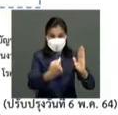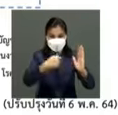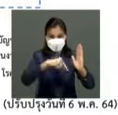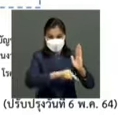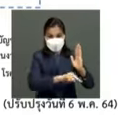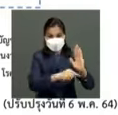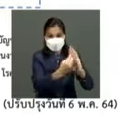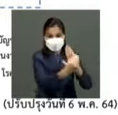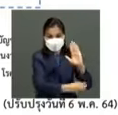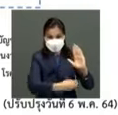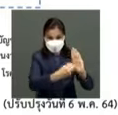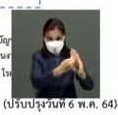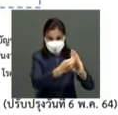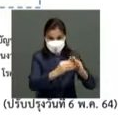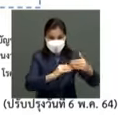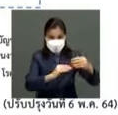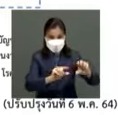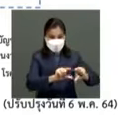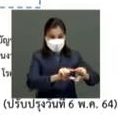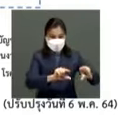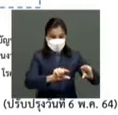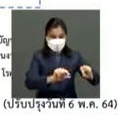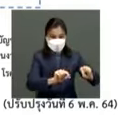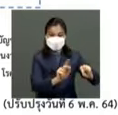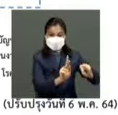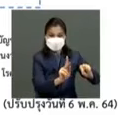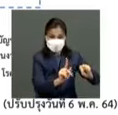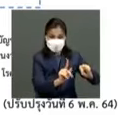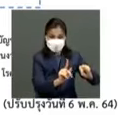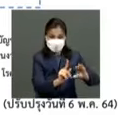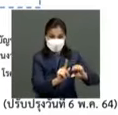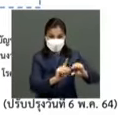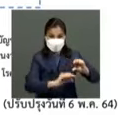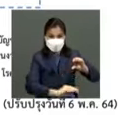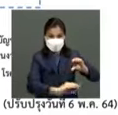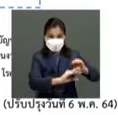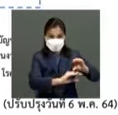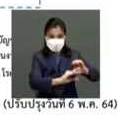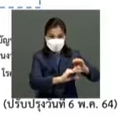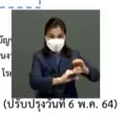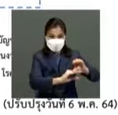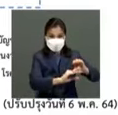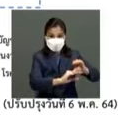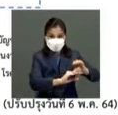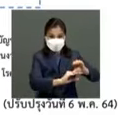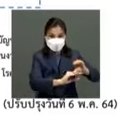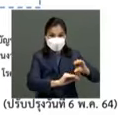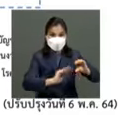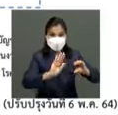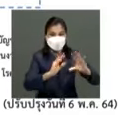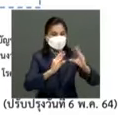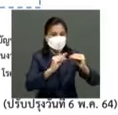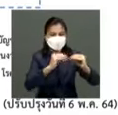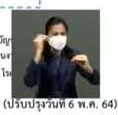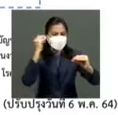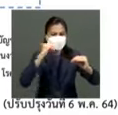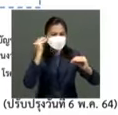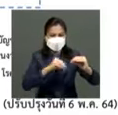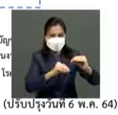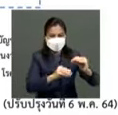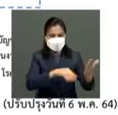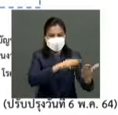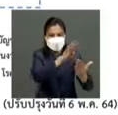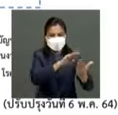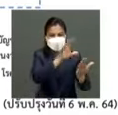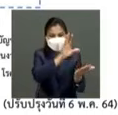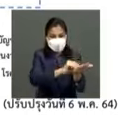ถ้าเป็นกล่องสีเขียวล่างลงมาทางซ้ายมือเนี่ยอันนี้เราคุ้นเคยกันอยู่เพราะทุกจังหวัดจะประชุมอย่างนี้ทุกวันแล้วจะมีตารางตัวเล